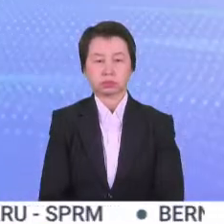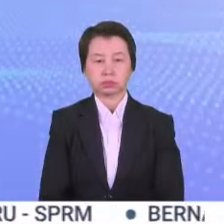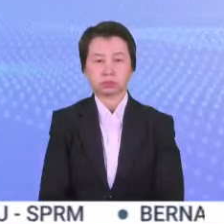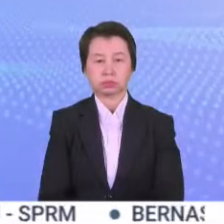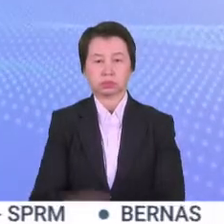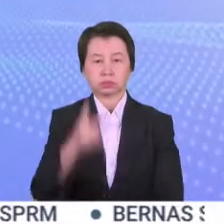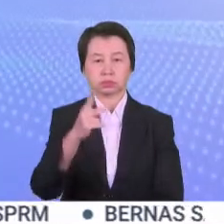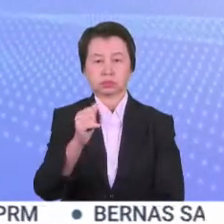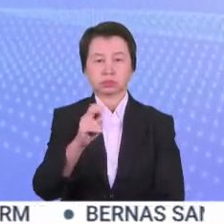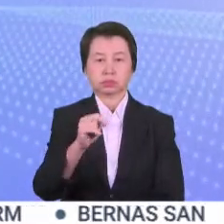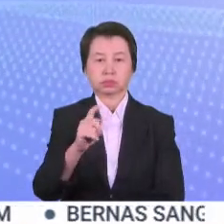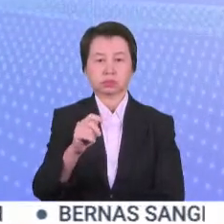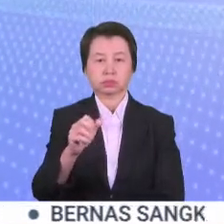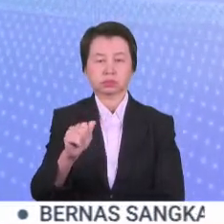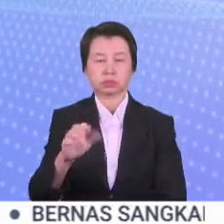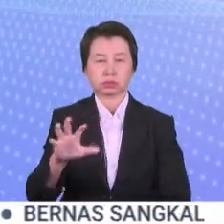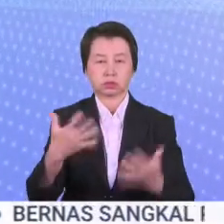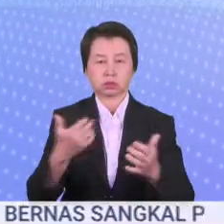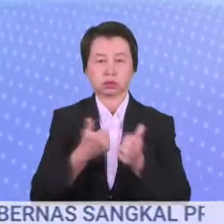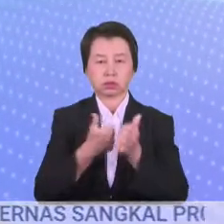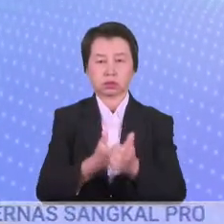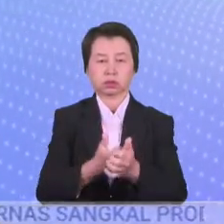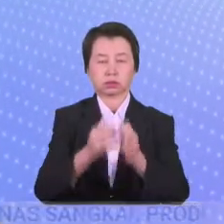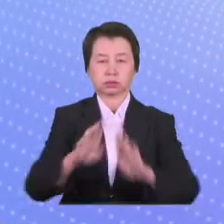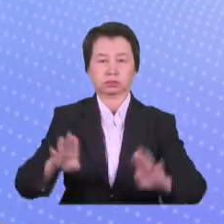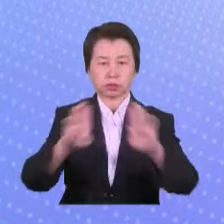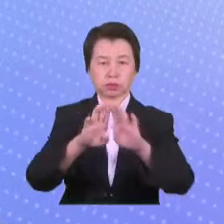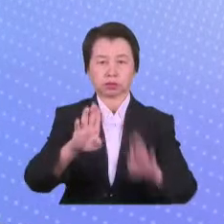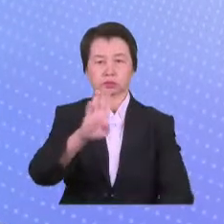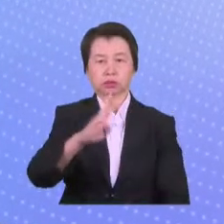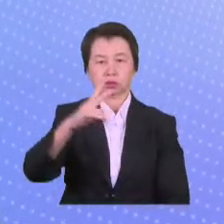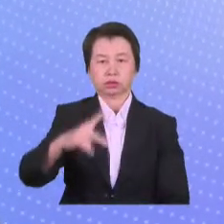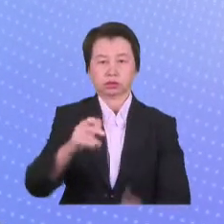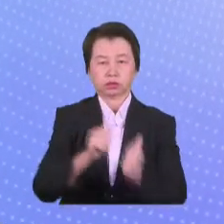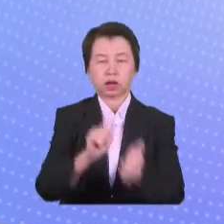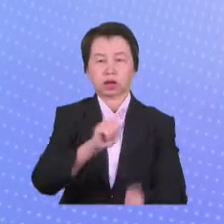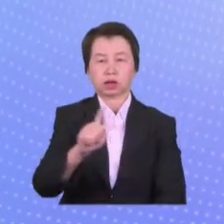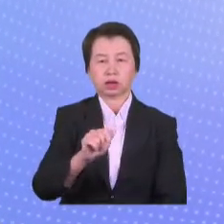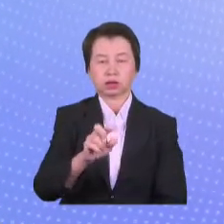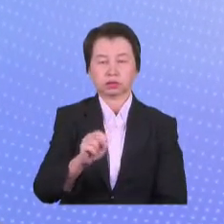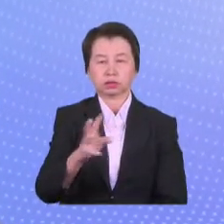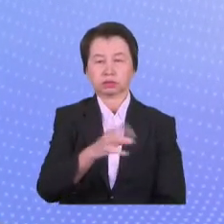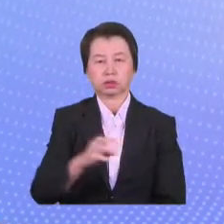Kanta 744 berakhir di sini. Ikuti berita perdana selepas ini bersama Azam Hussein dan